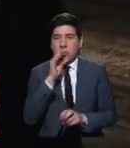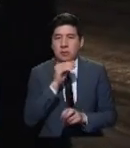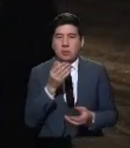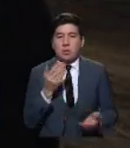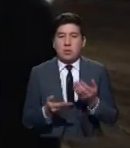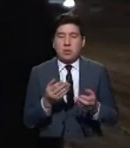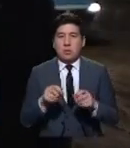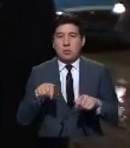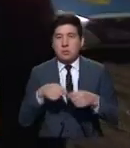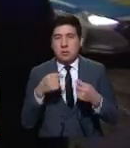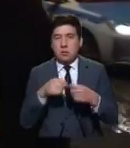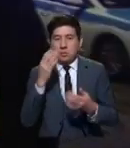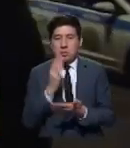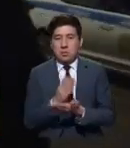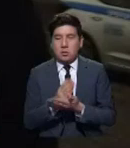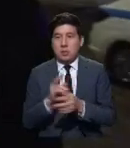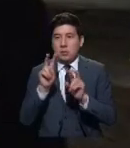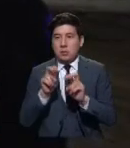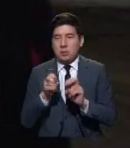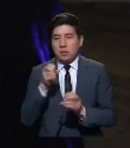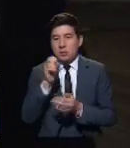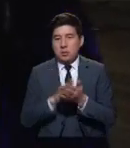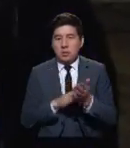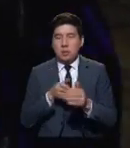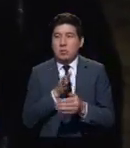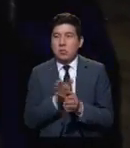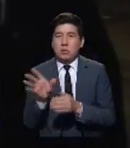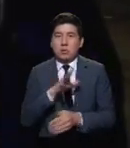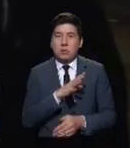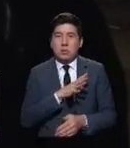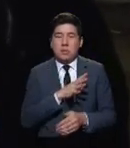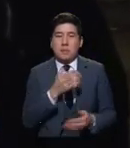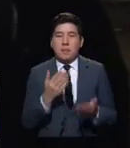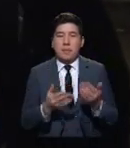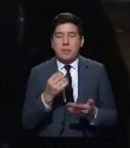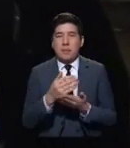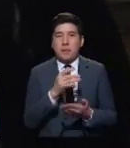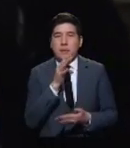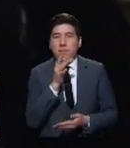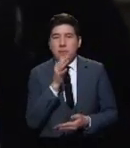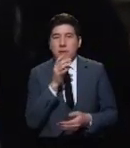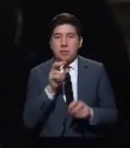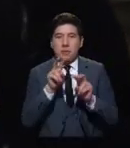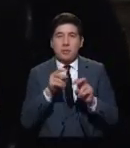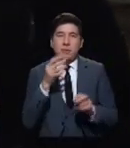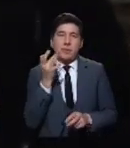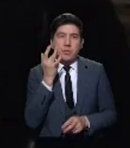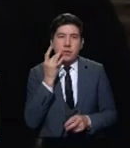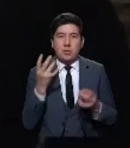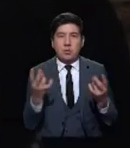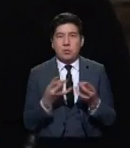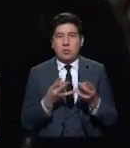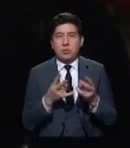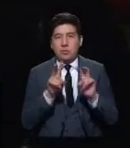бәрін дұрыс болып тексерді, ары қарай өздерінің жөндерімен кетті. Бір жағынан ойлаймын, былай да осылай тәртіп сақшыларын уақыт жиі тексеріп тұру керек. Себебі қазір жаңа